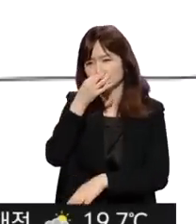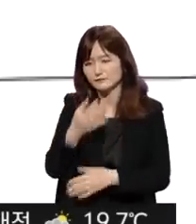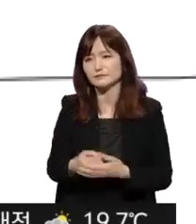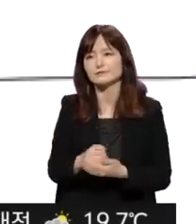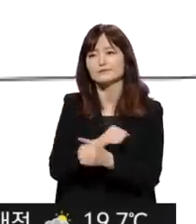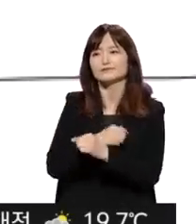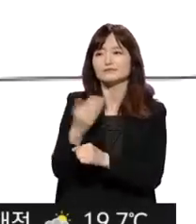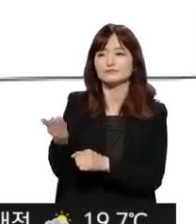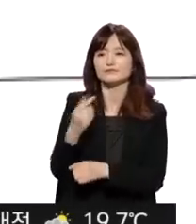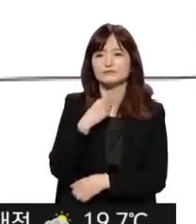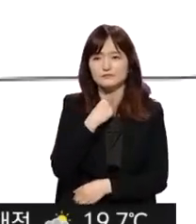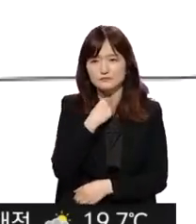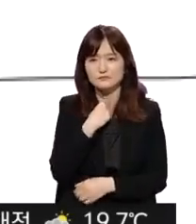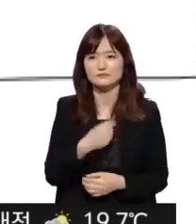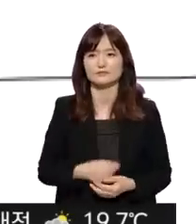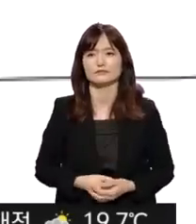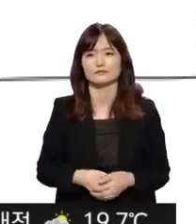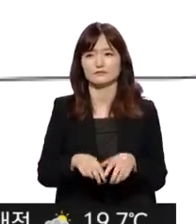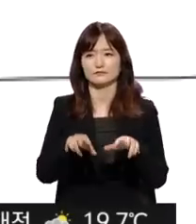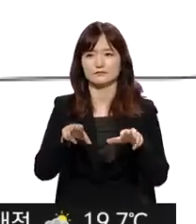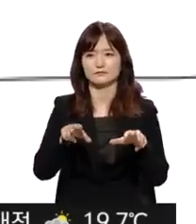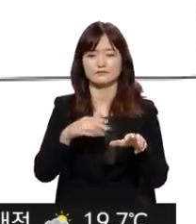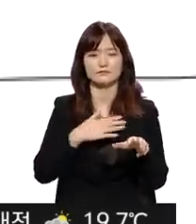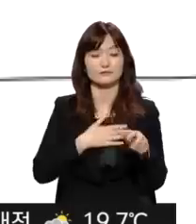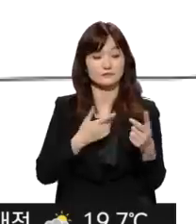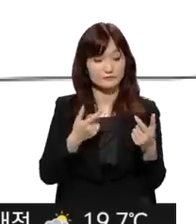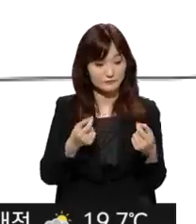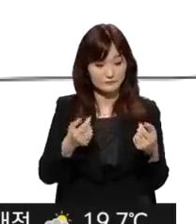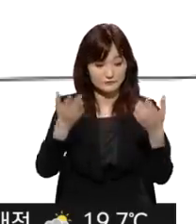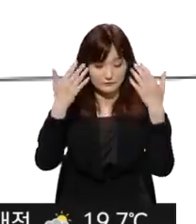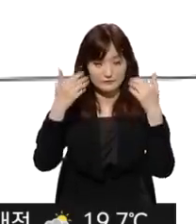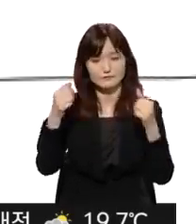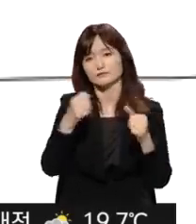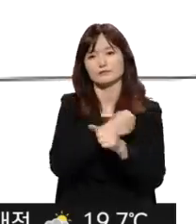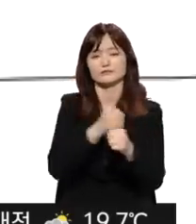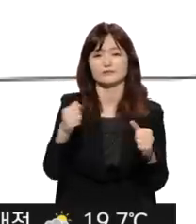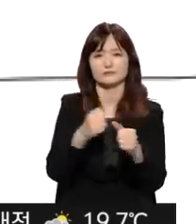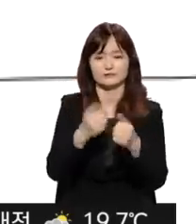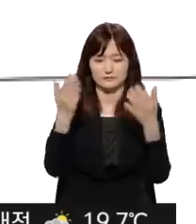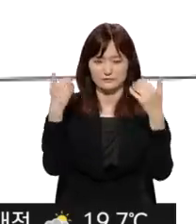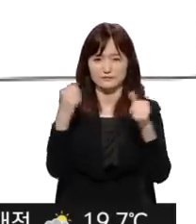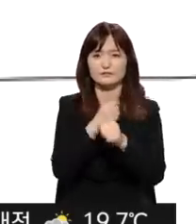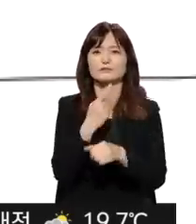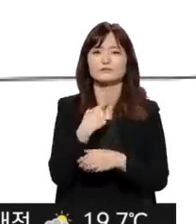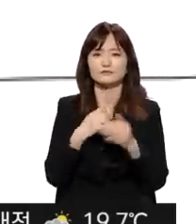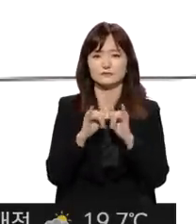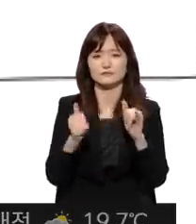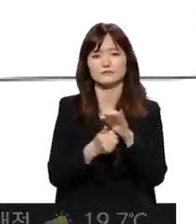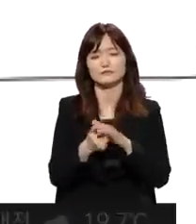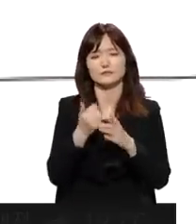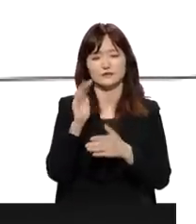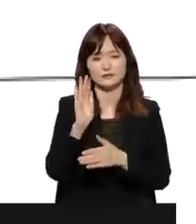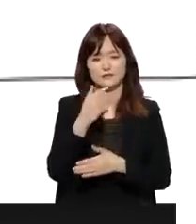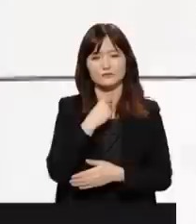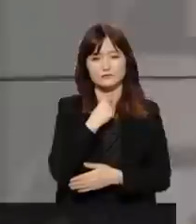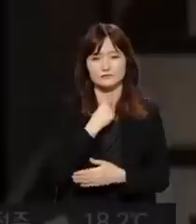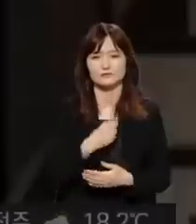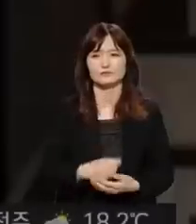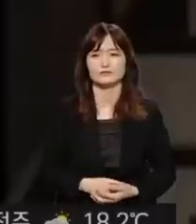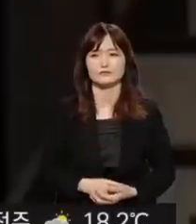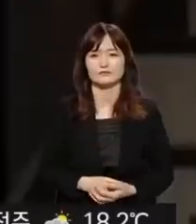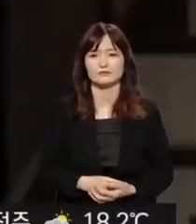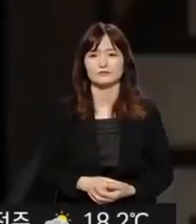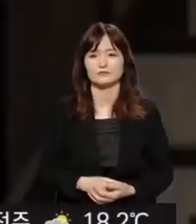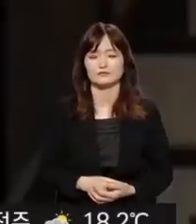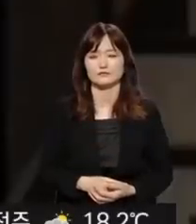싶다라는 생각이 들었어요 그리고 지금도 나처럼 학교폭력을 당하거나 당했던 사람들에게 좀 희망이 되고 싶다는 생각도 들었고 그래서